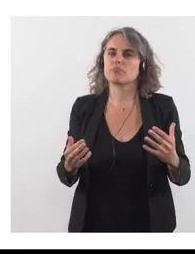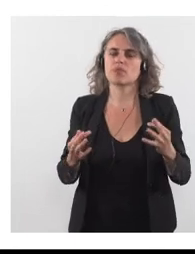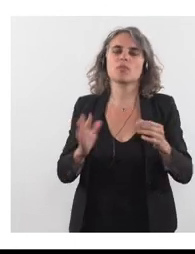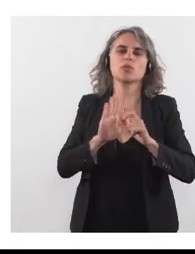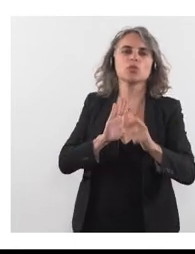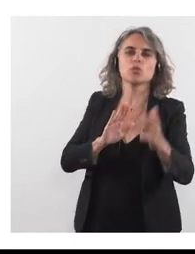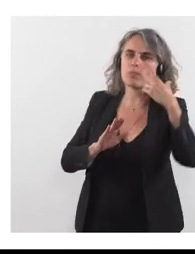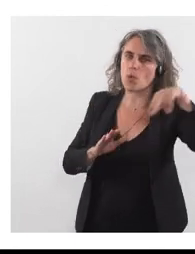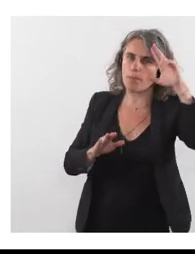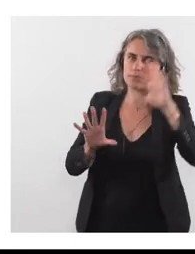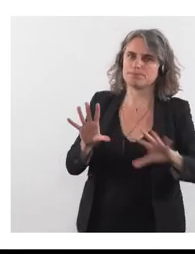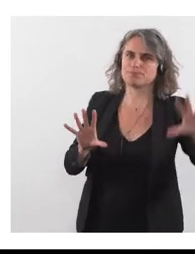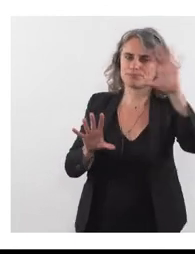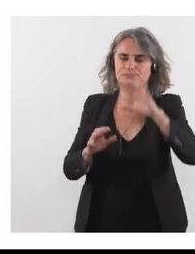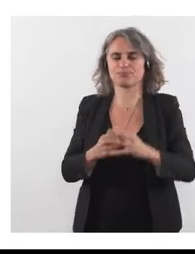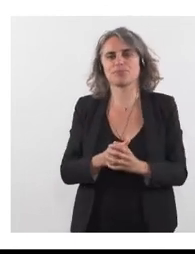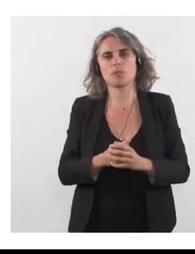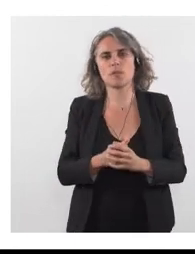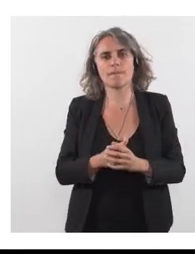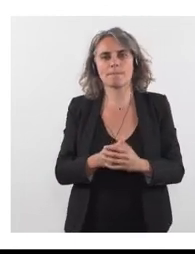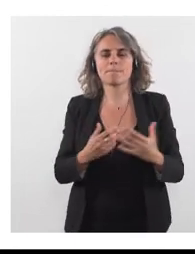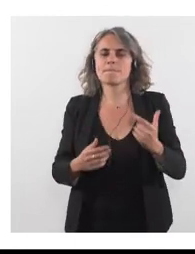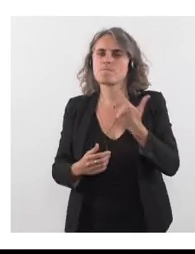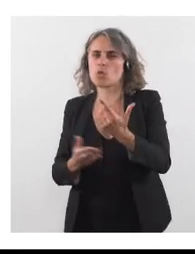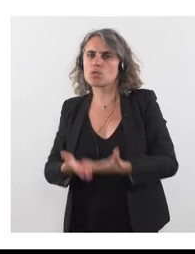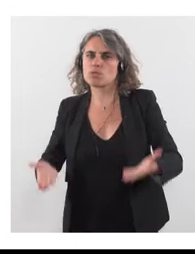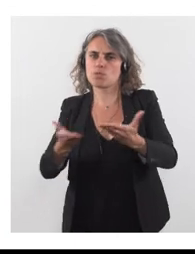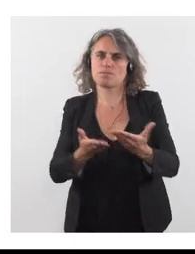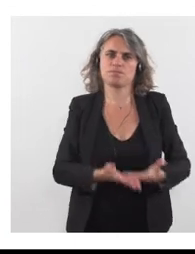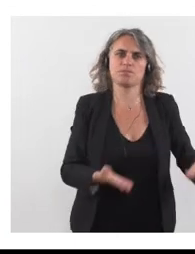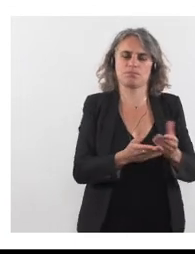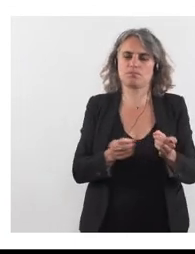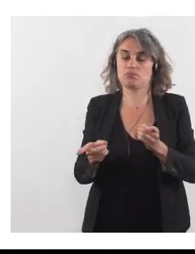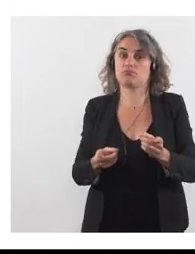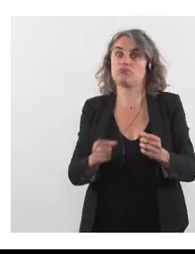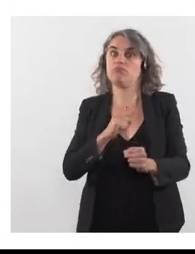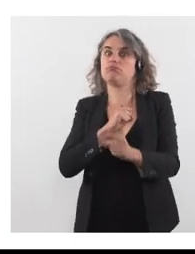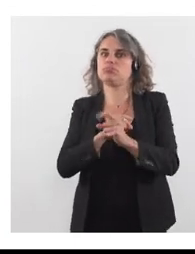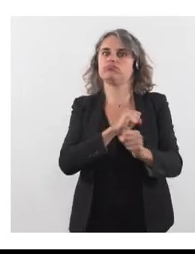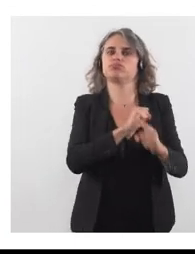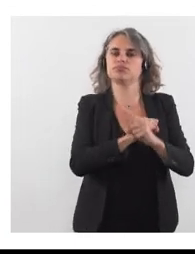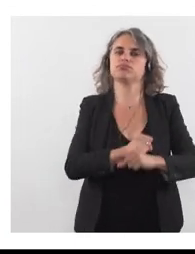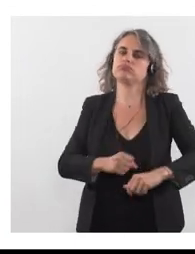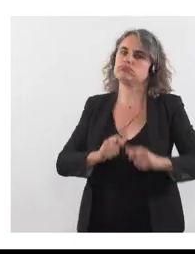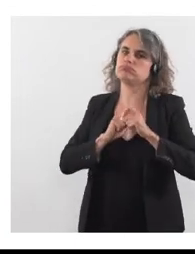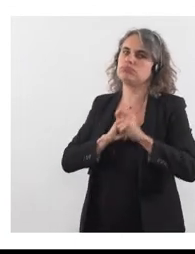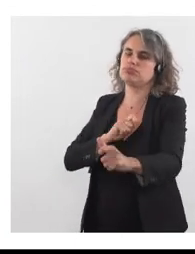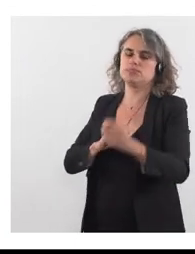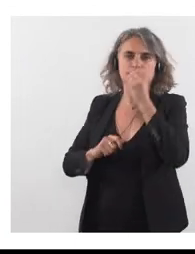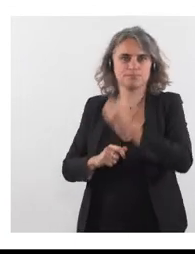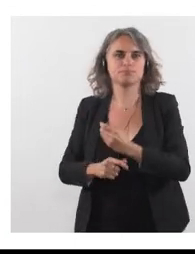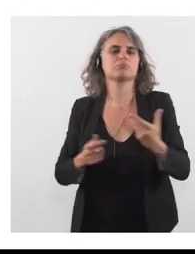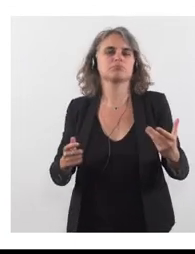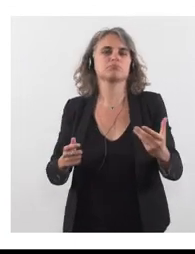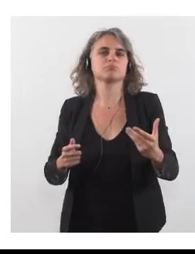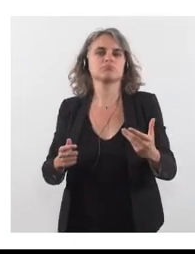européennes. Nous avons été dans 2 dossiers qui ont fait l'objet de jurisprudence qui, dans le domaine de la discrimination, sont connues, c'est l'arrêt